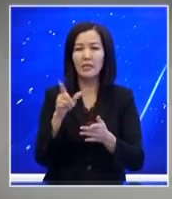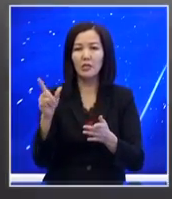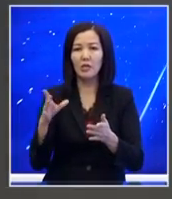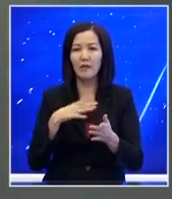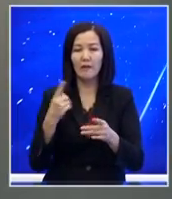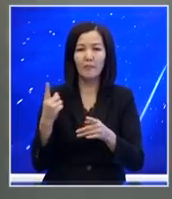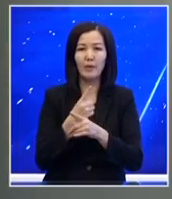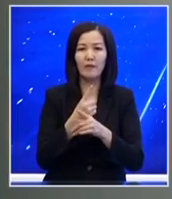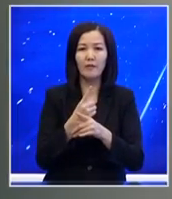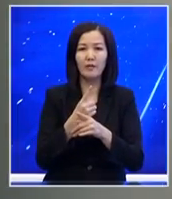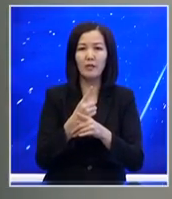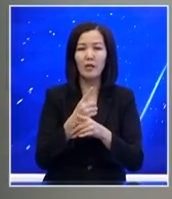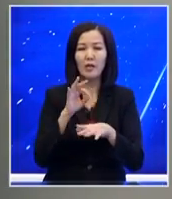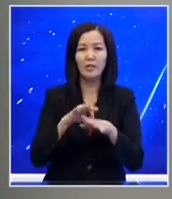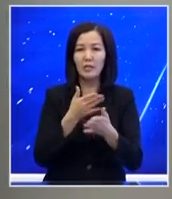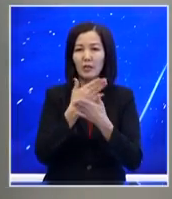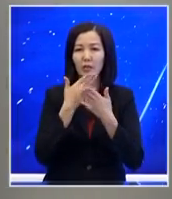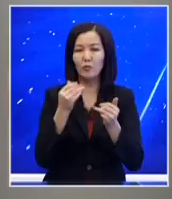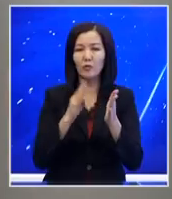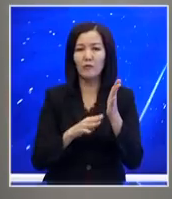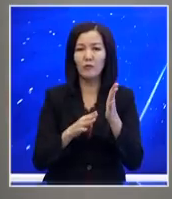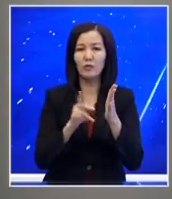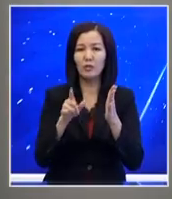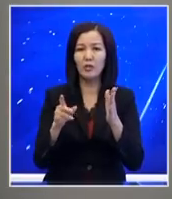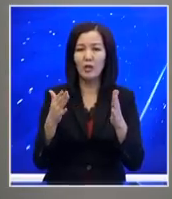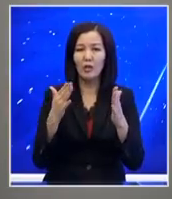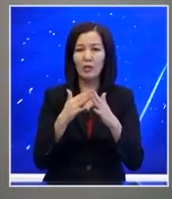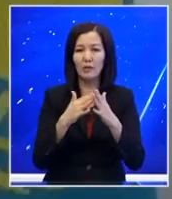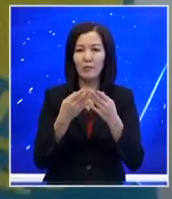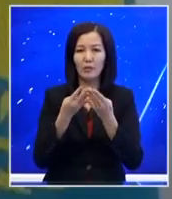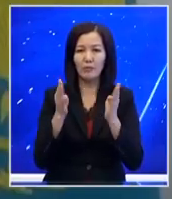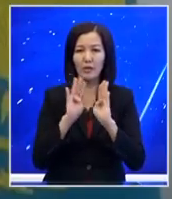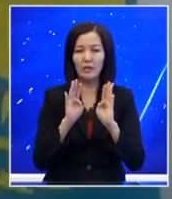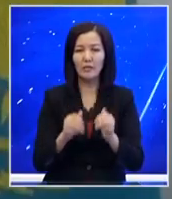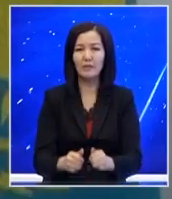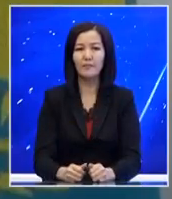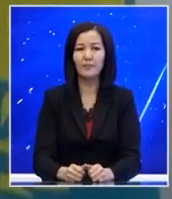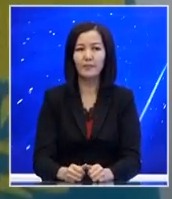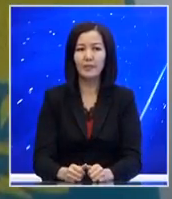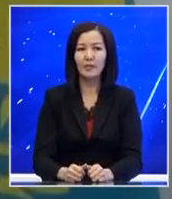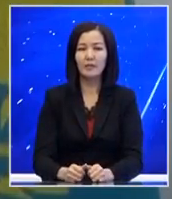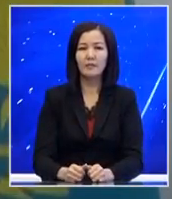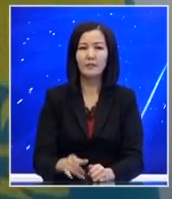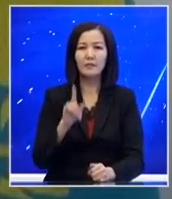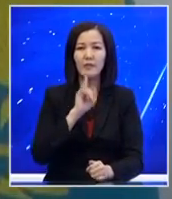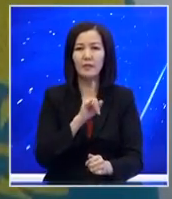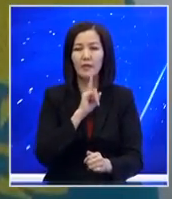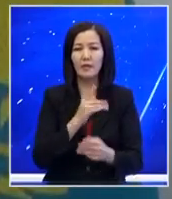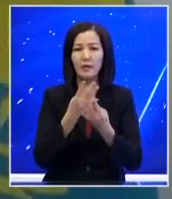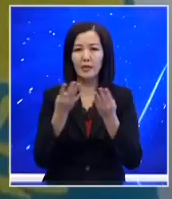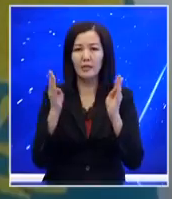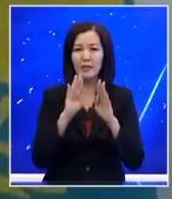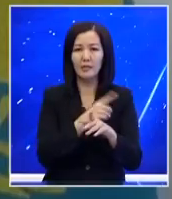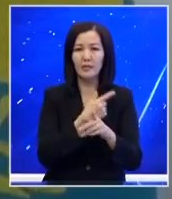Их первичный диагноз не подтвержден. Еще 90 граждан на домашнем карантине. Эта пациентка 60 лет была госпитализирована в карантинный